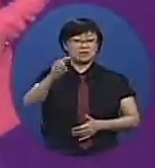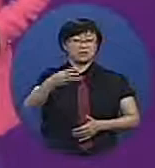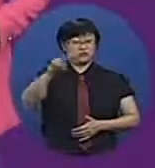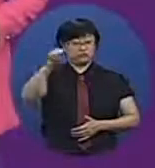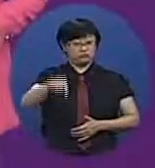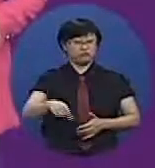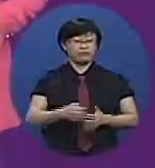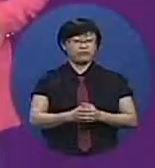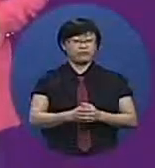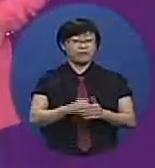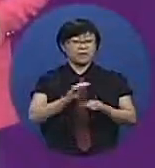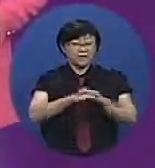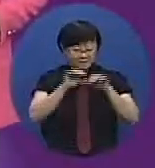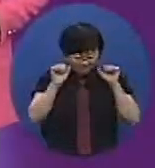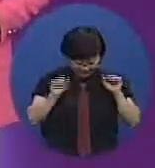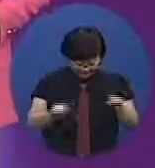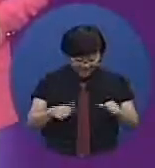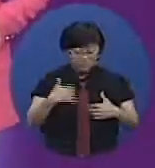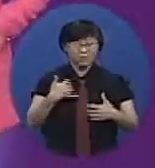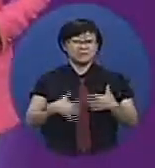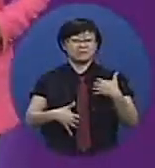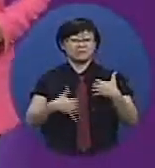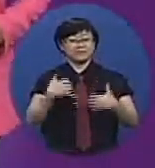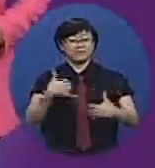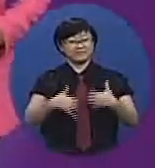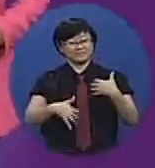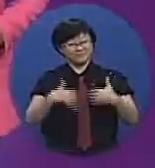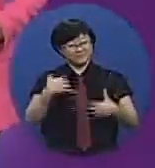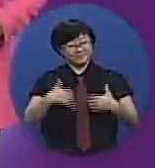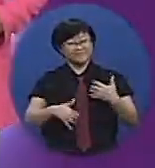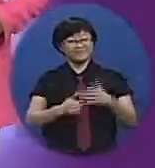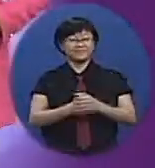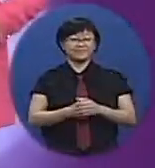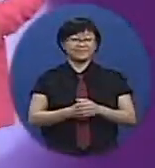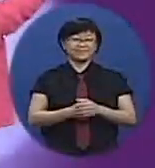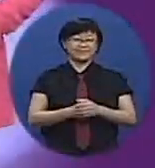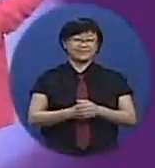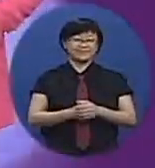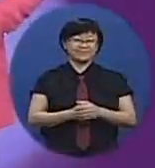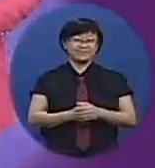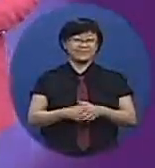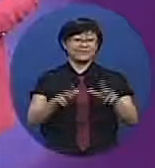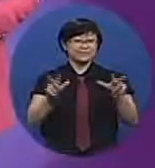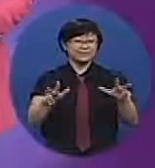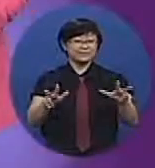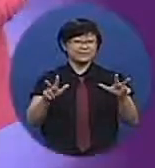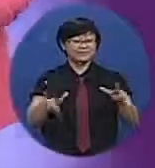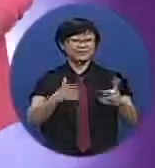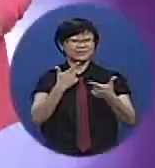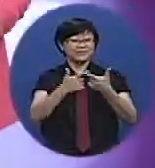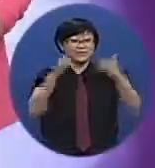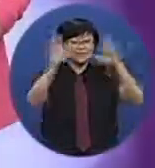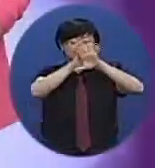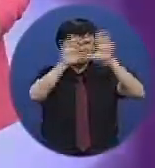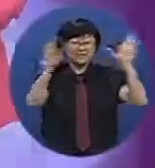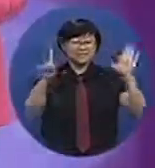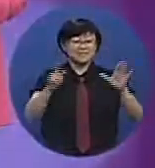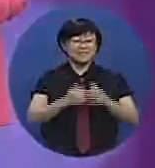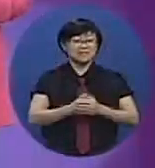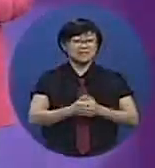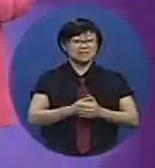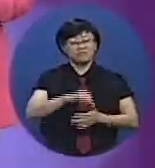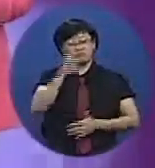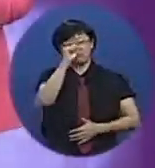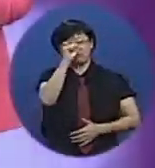여보세요. 안녕하세요. 반갑습니다. 네 안녕하세요. 예. 네 지금 부산 날씨는 어떻습니까?